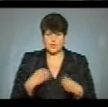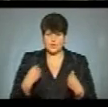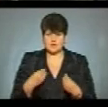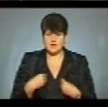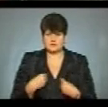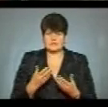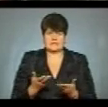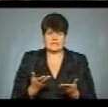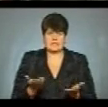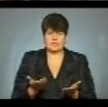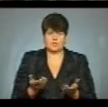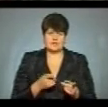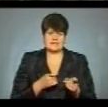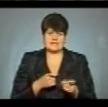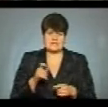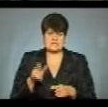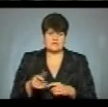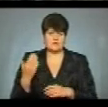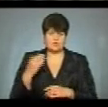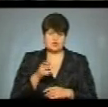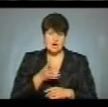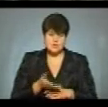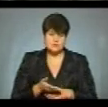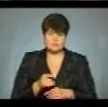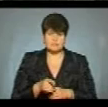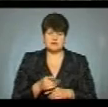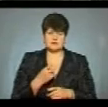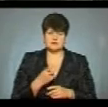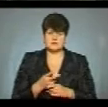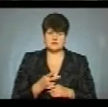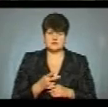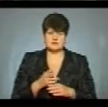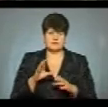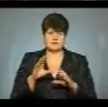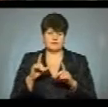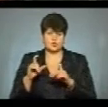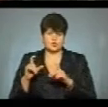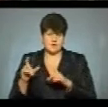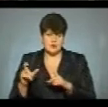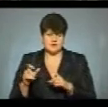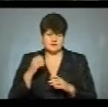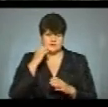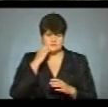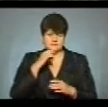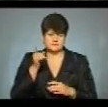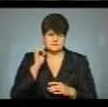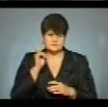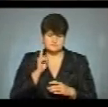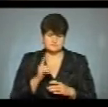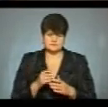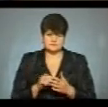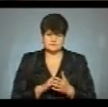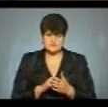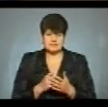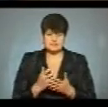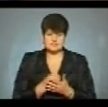одягнутий на якогось з стрільців того часу. Тому ми, виходячи з світлин, з фотографій, з архівних даних, віднайшли.